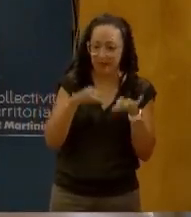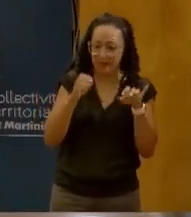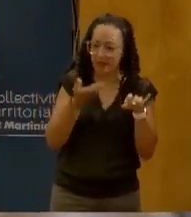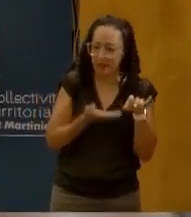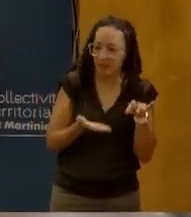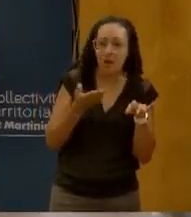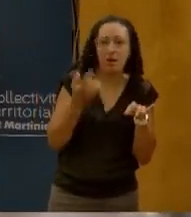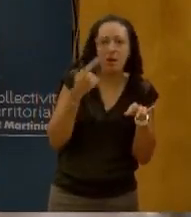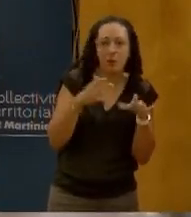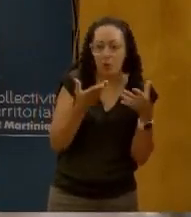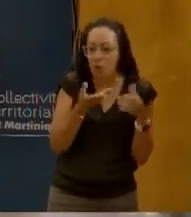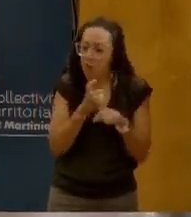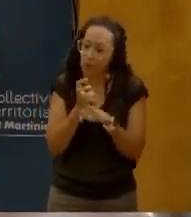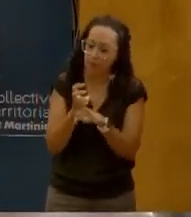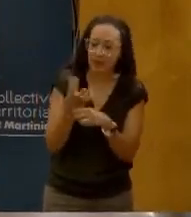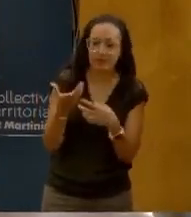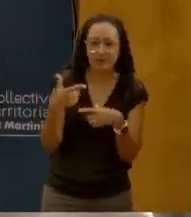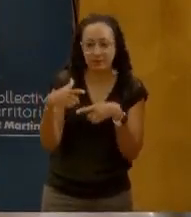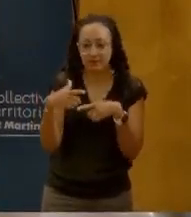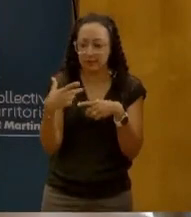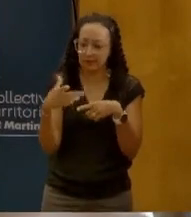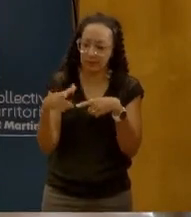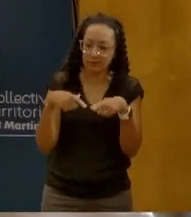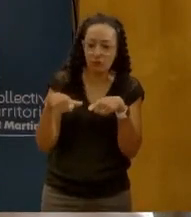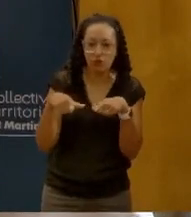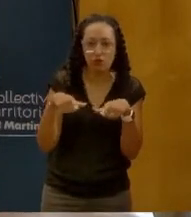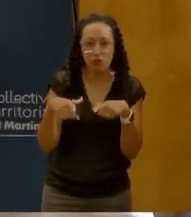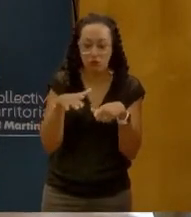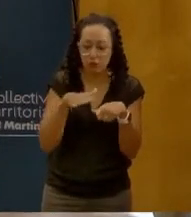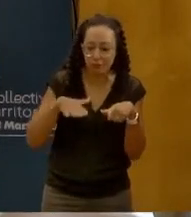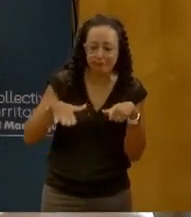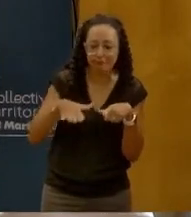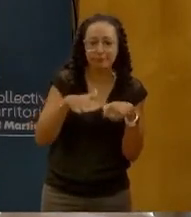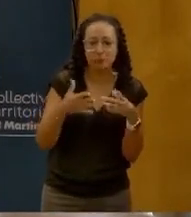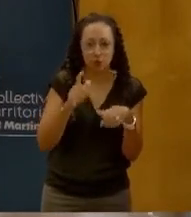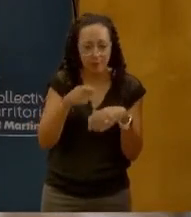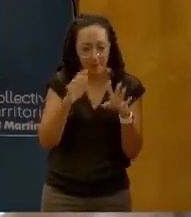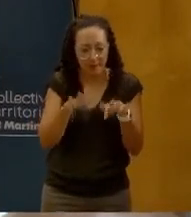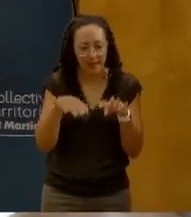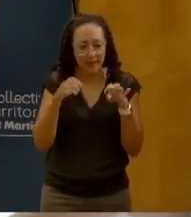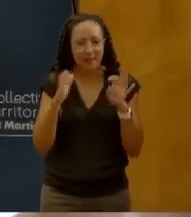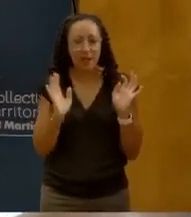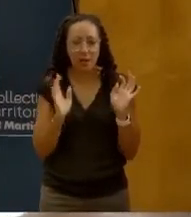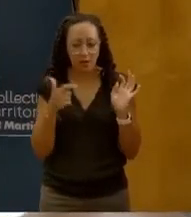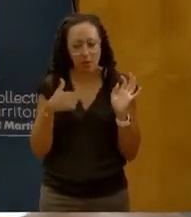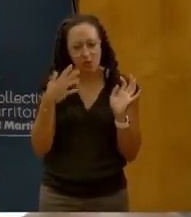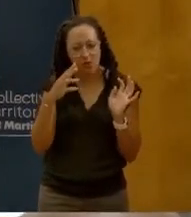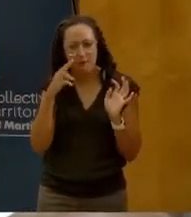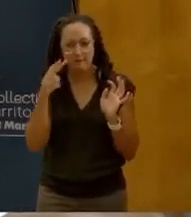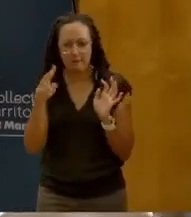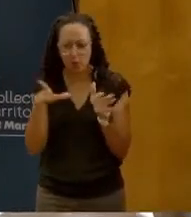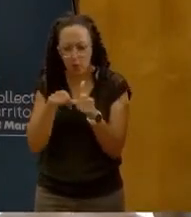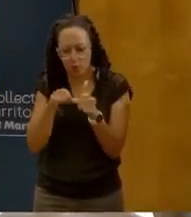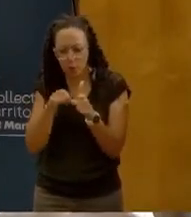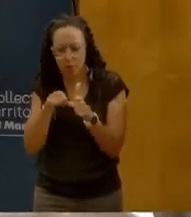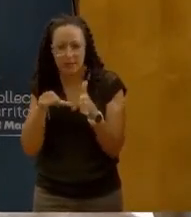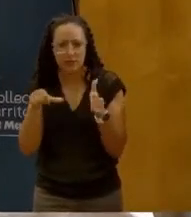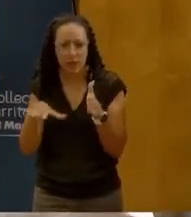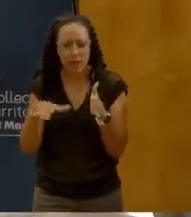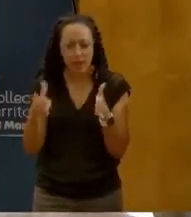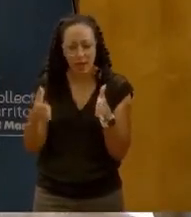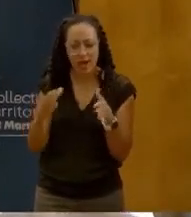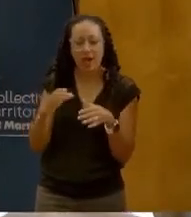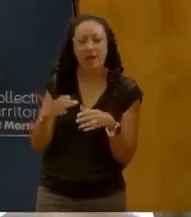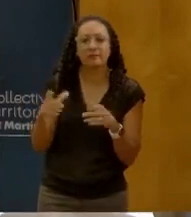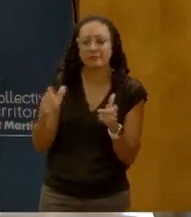disposition des locaux qui appartiennent à la CTM, c'est l'Assemblée plénière. J'ai vu dans la presse que le